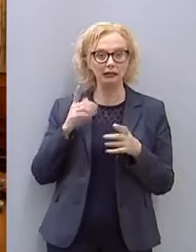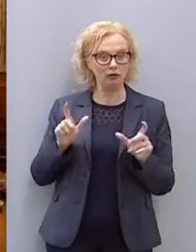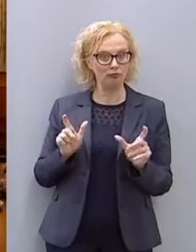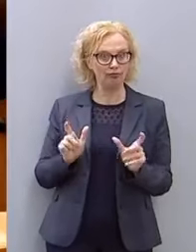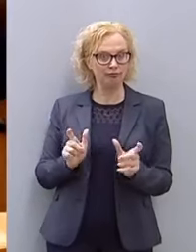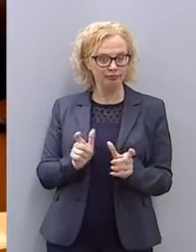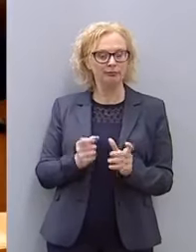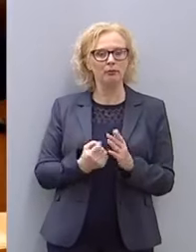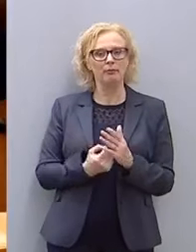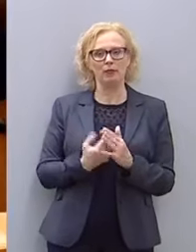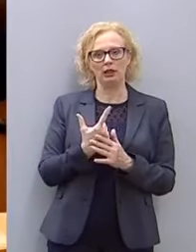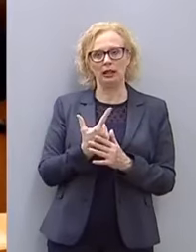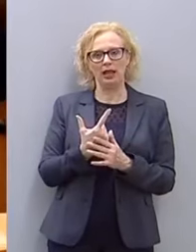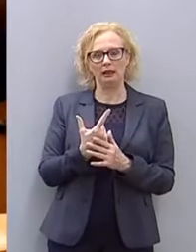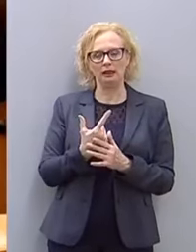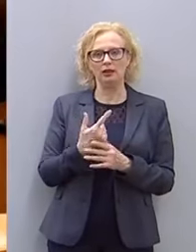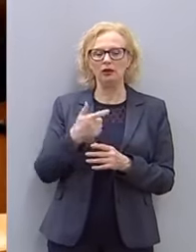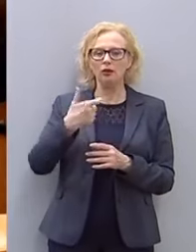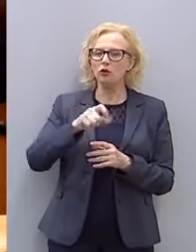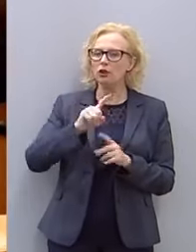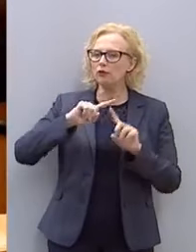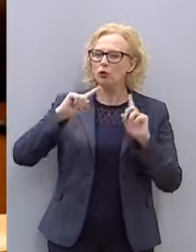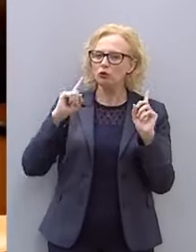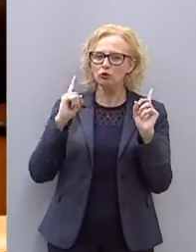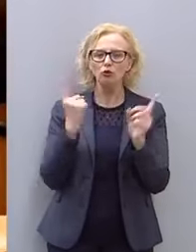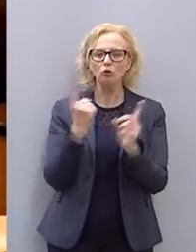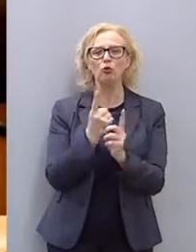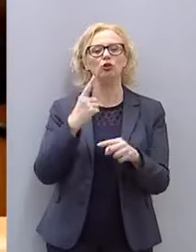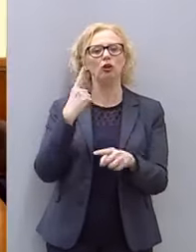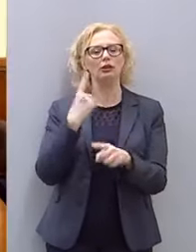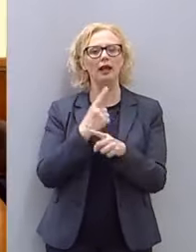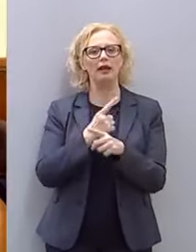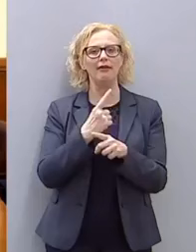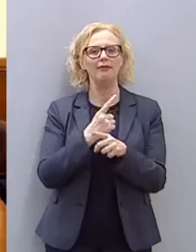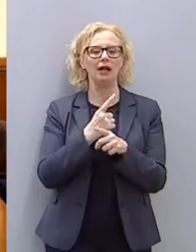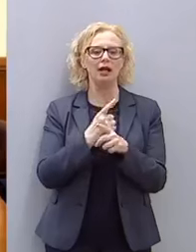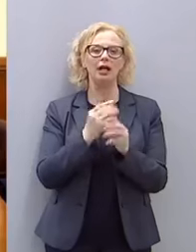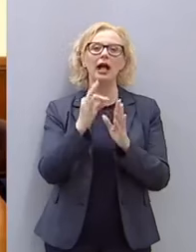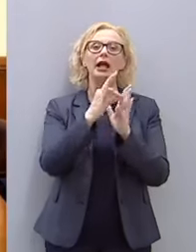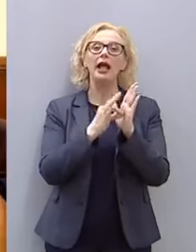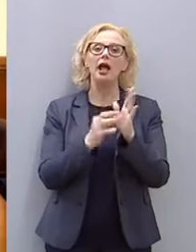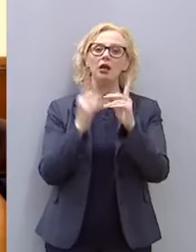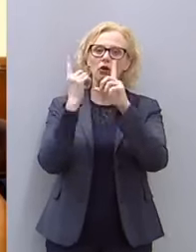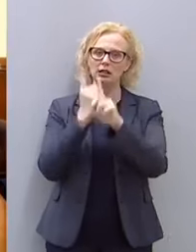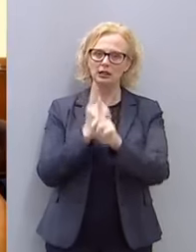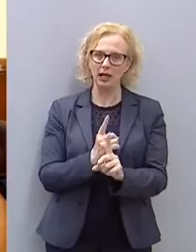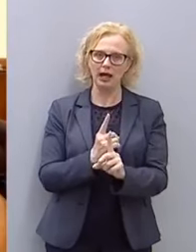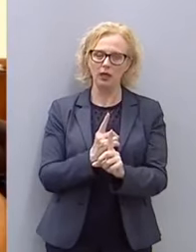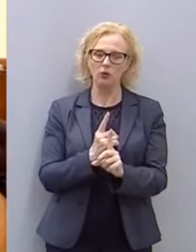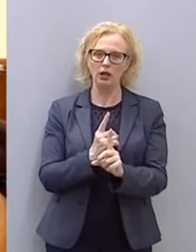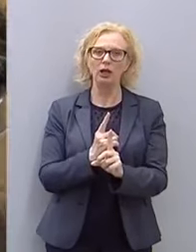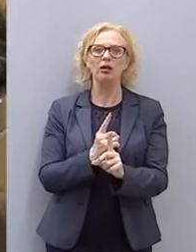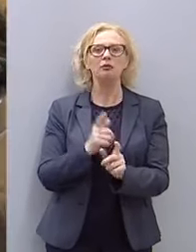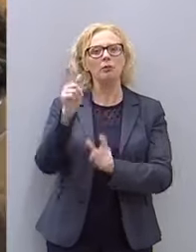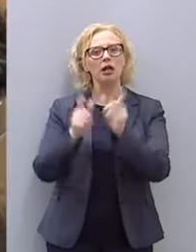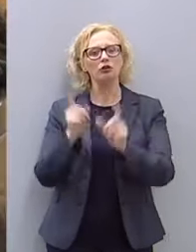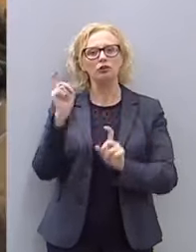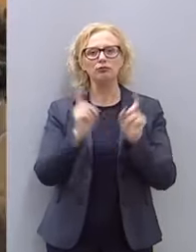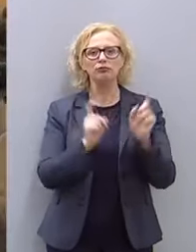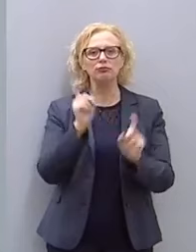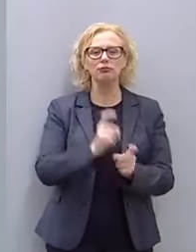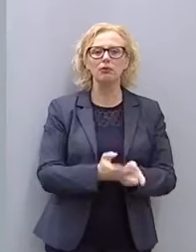ovviamente deve essere tutto fatto nel rispetto delle regole per i clienti per